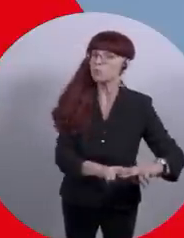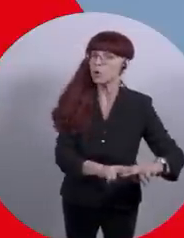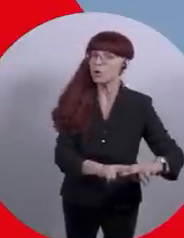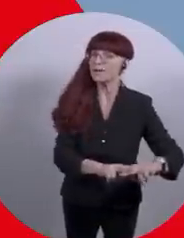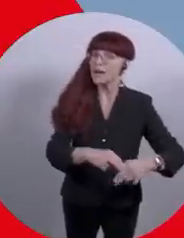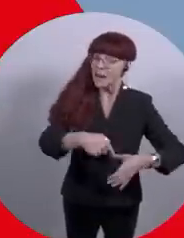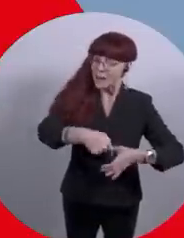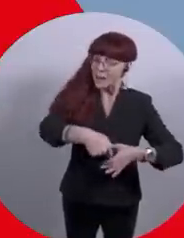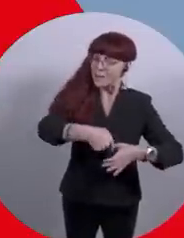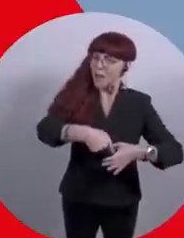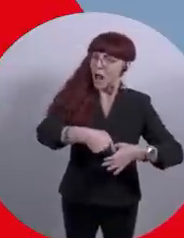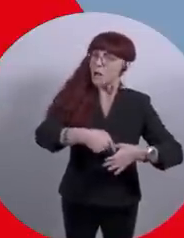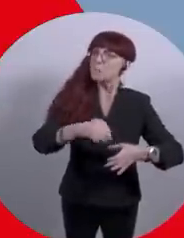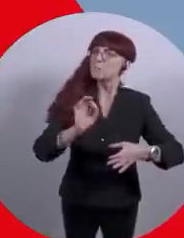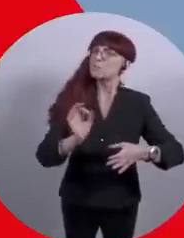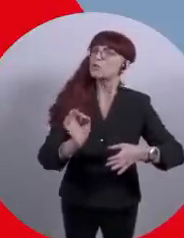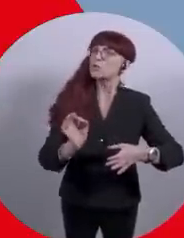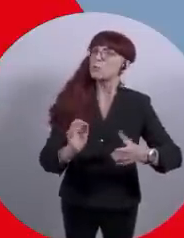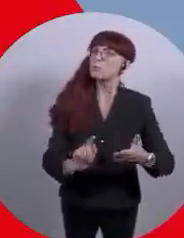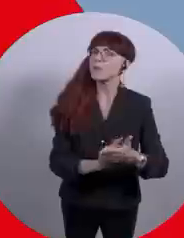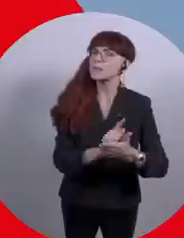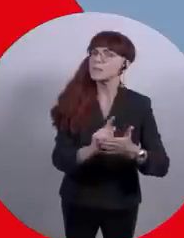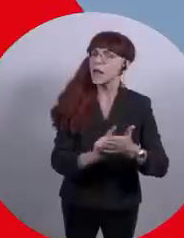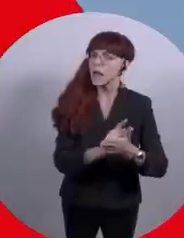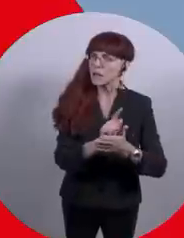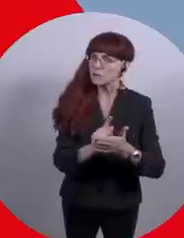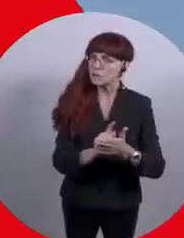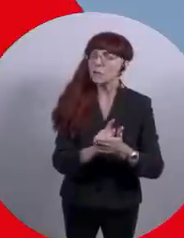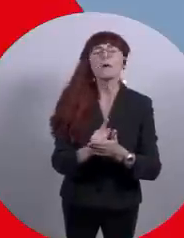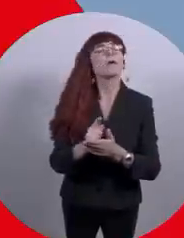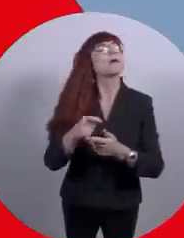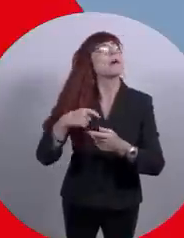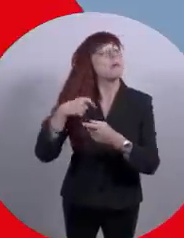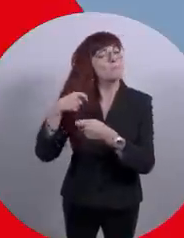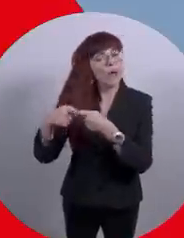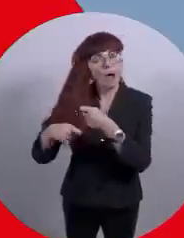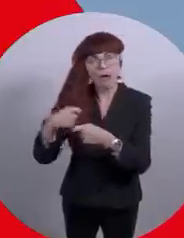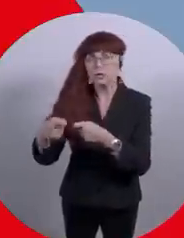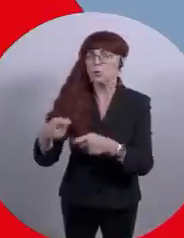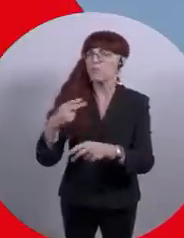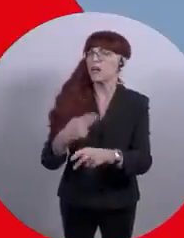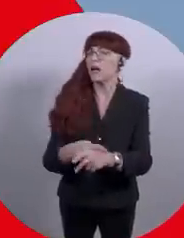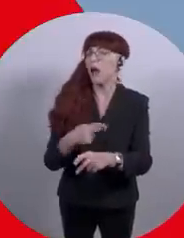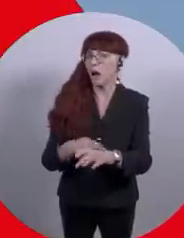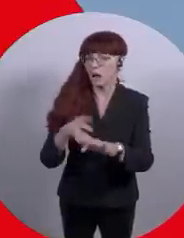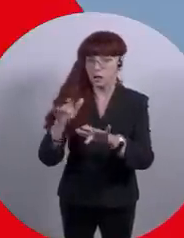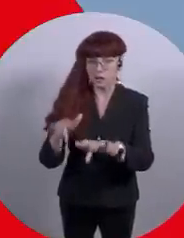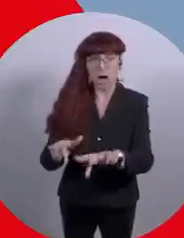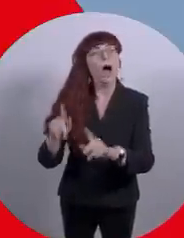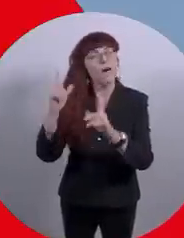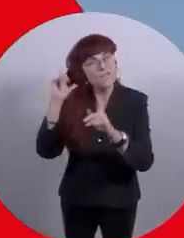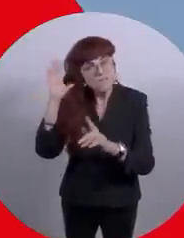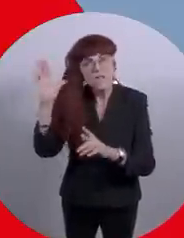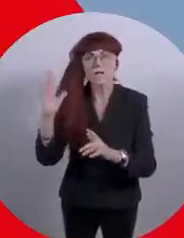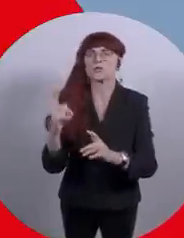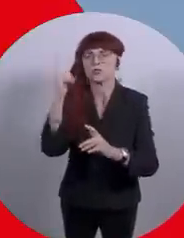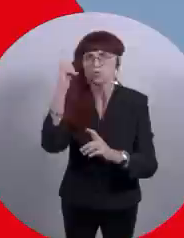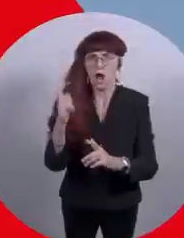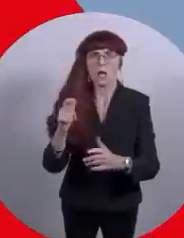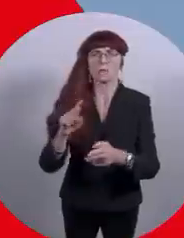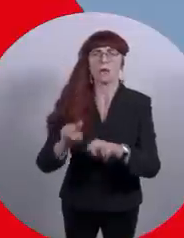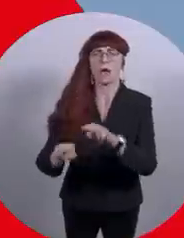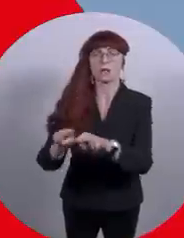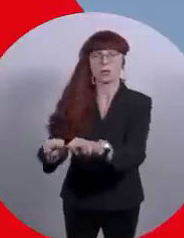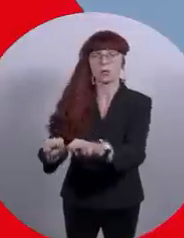verbindlichen Zeit auch mit der Behandlung bei einer entsprechenden Erkrankung oder Problemstellung zu beginnen und